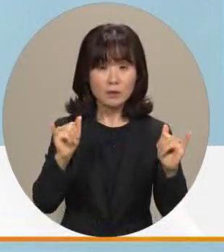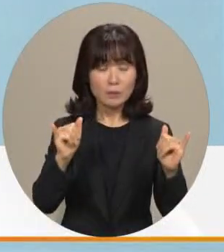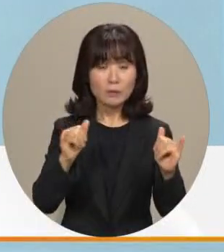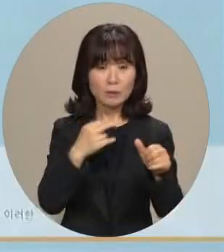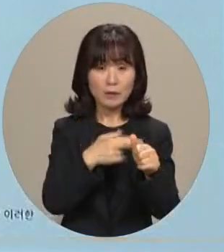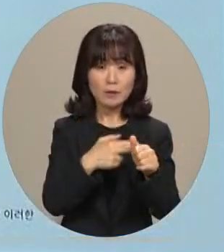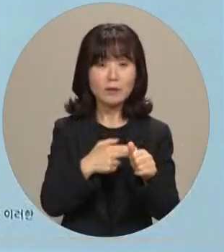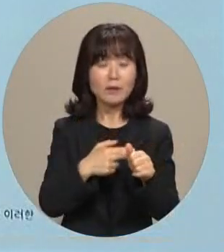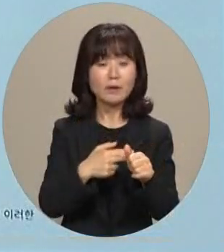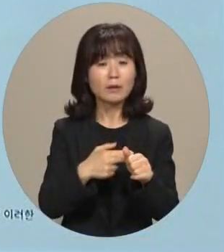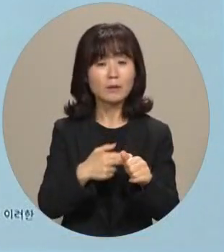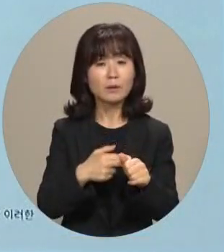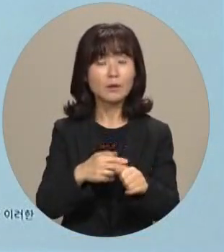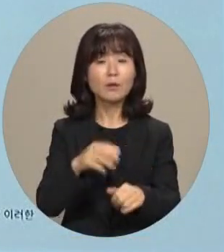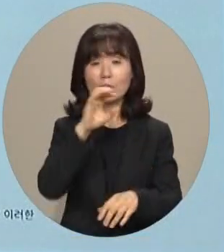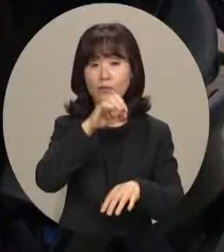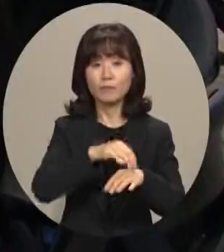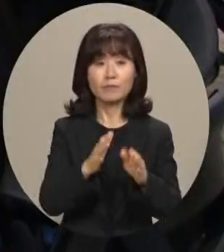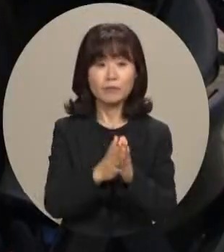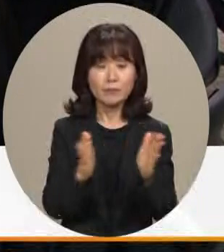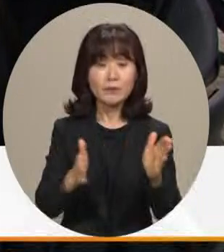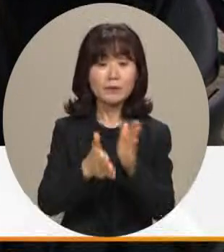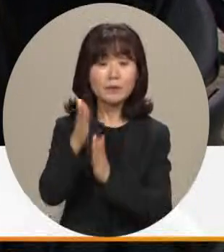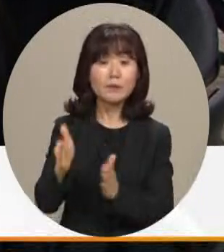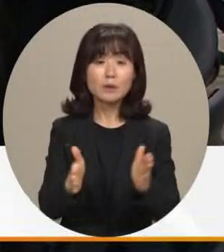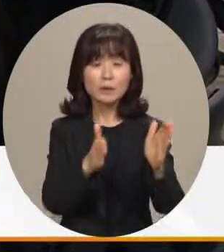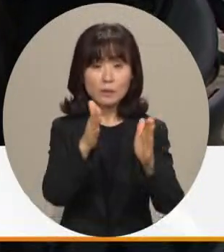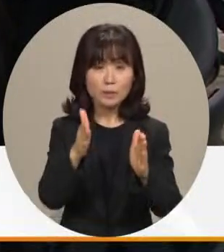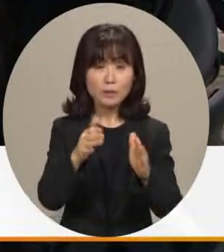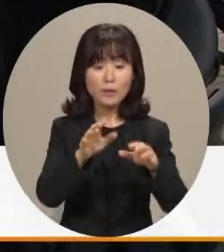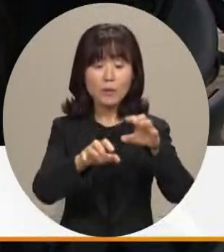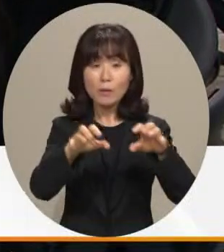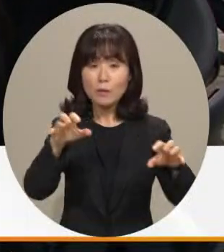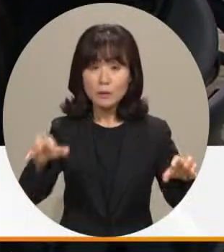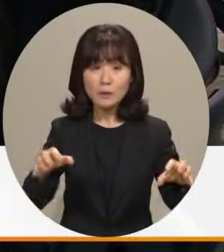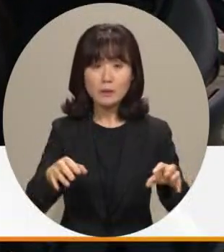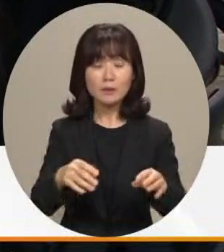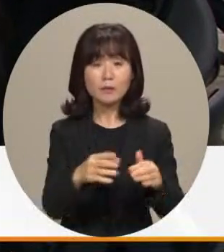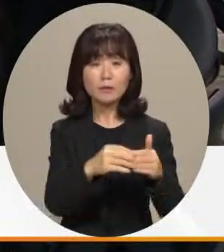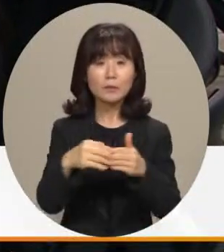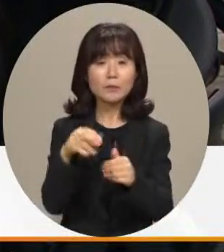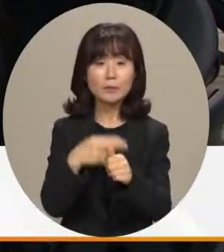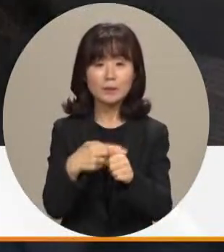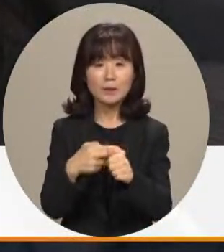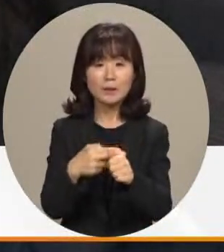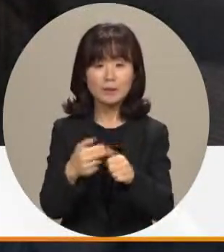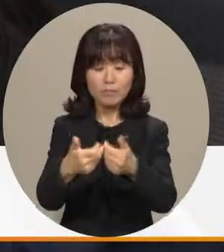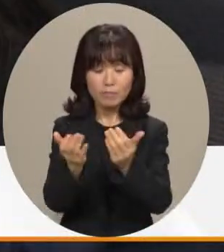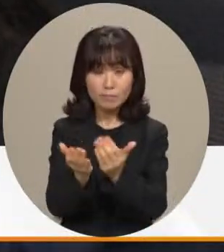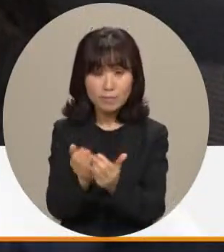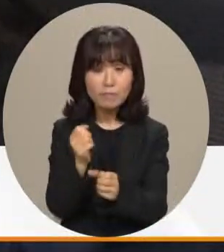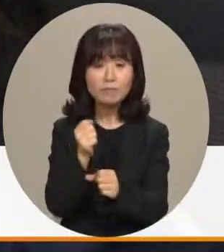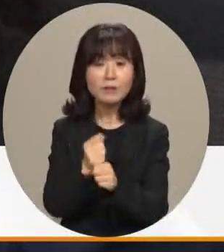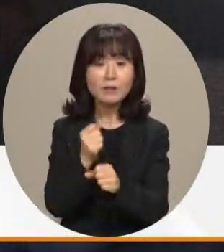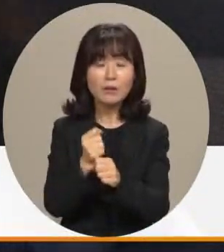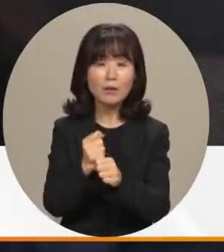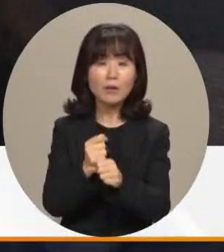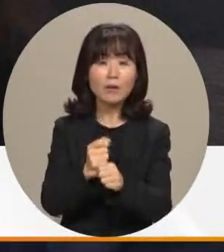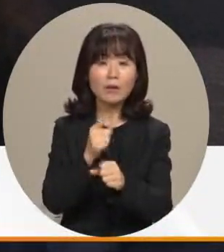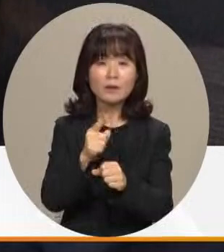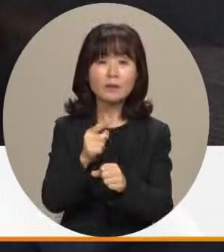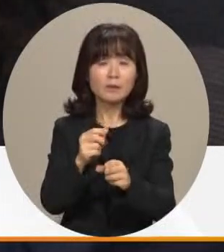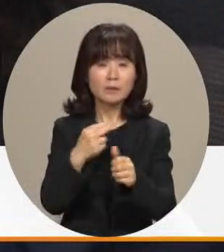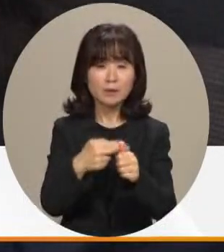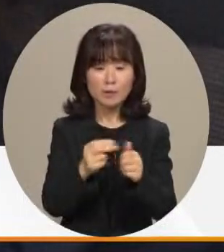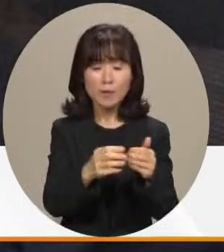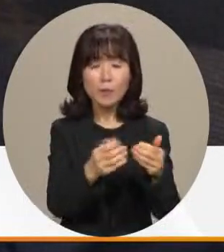시작합니다 무엇보다 시도별로 선도교사단을 육성해 현장 안착에 마중물로 삼겠다는 계획입니다 한국